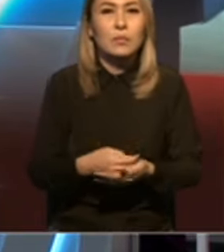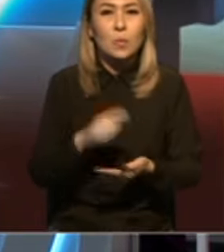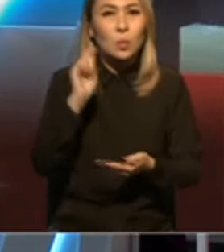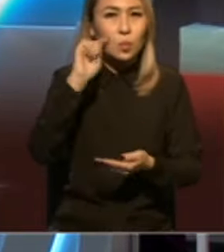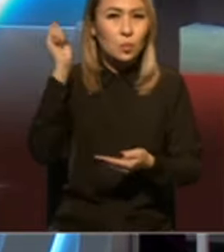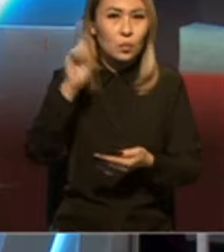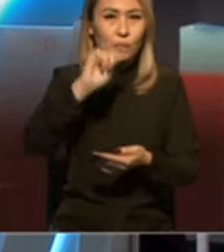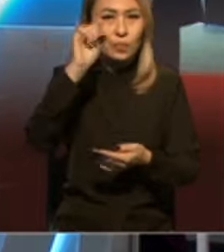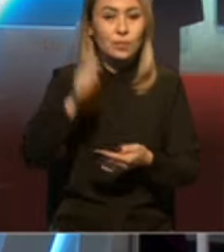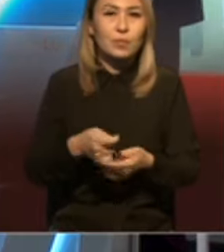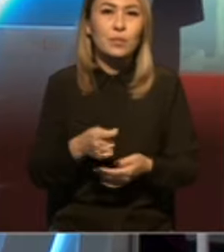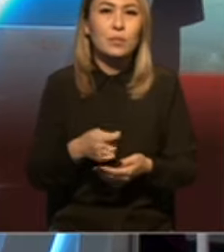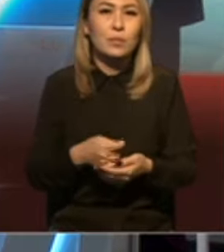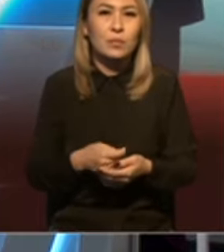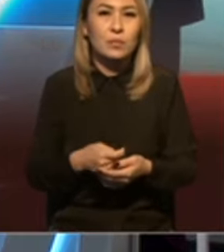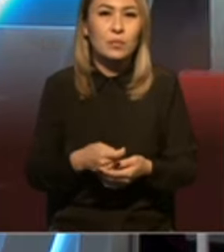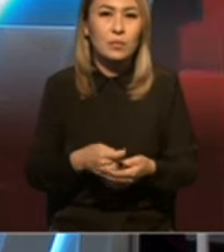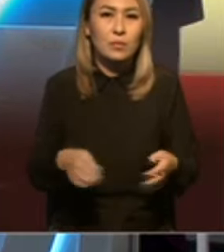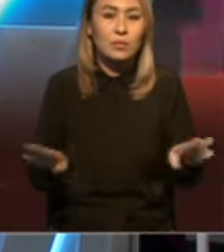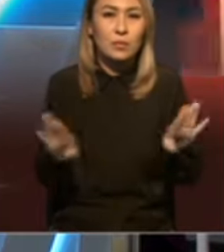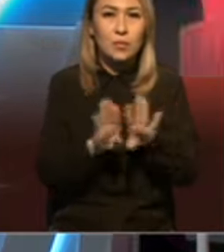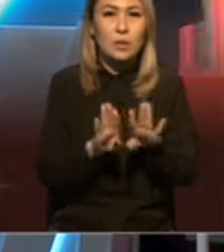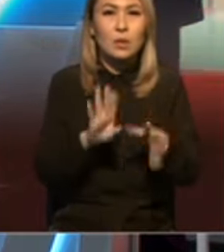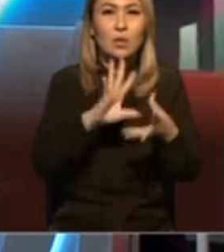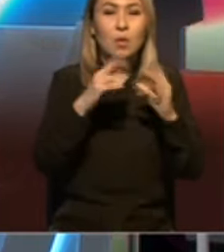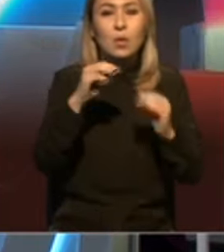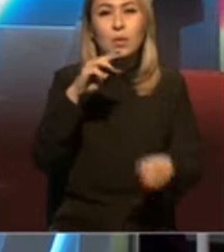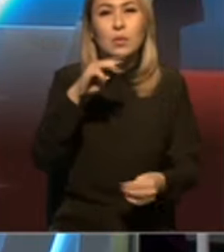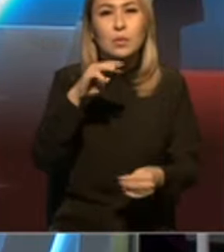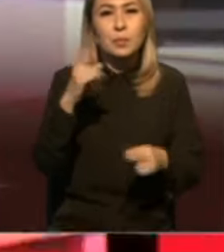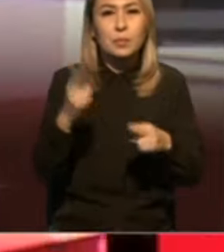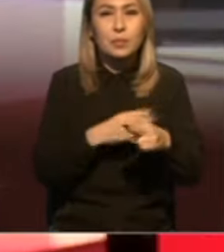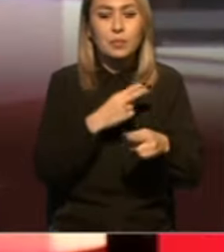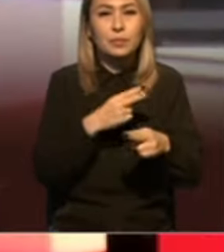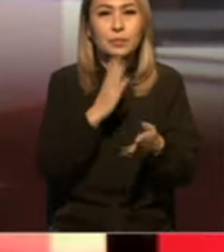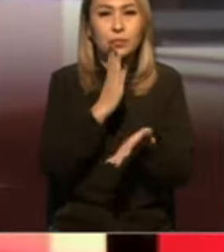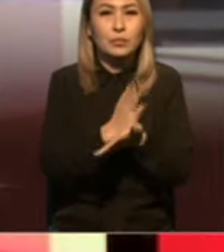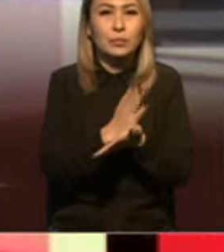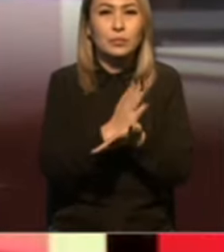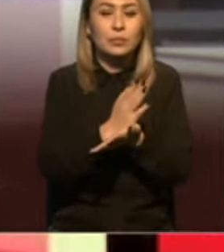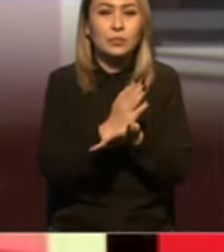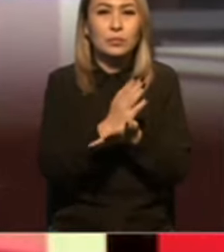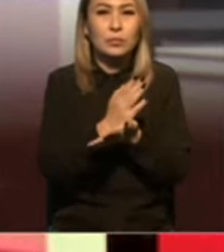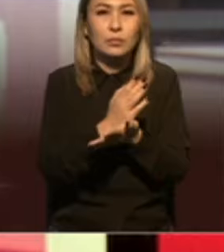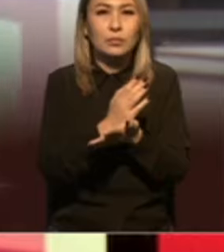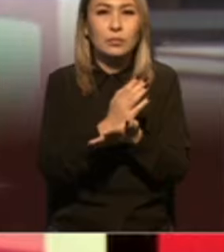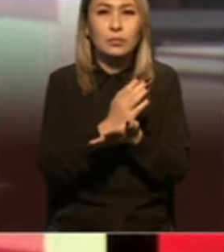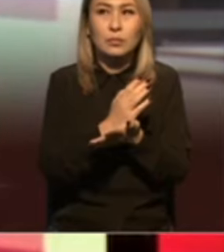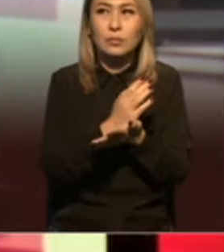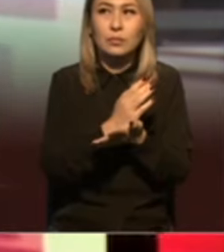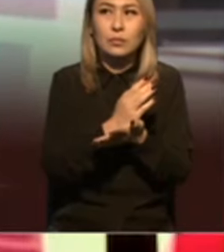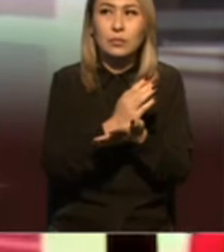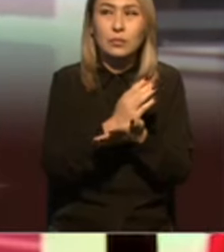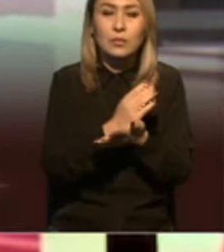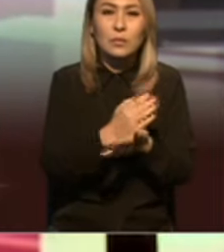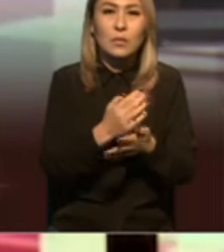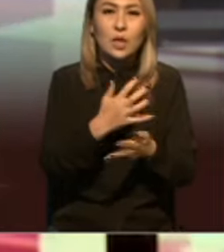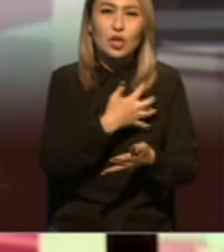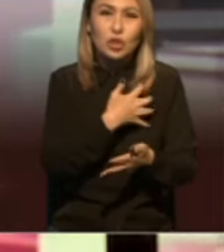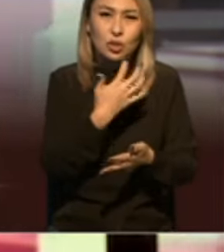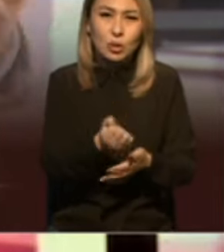соғысының эффектісі. Деколонизация, отарсыздану, біздің кіндігіміздің, біздің болмысымыздың